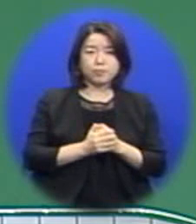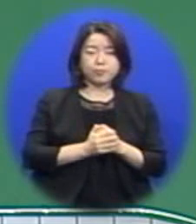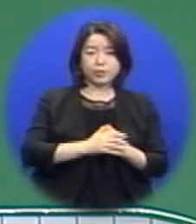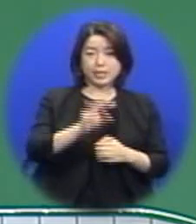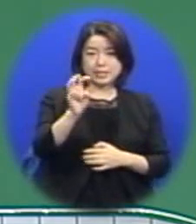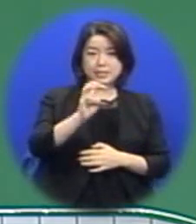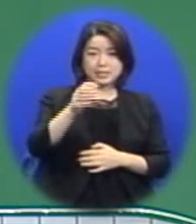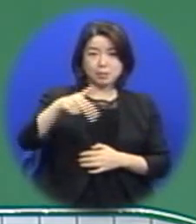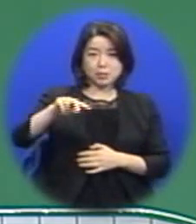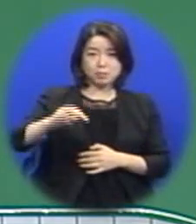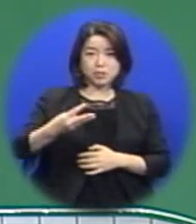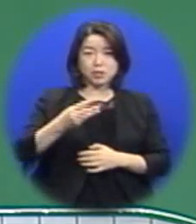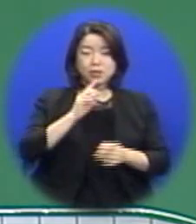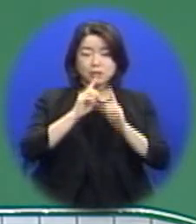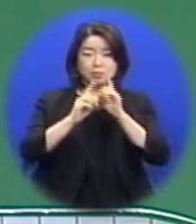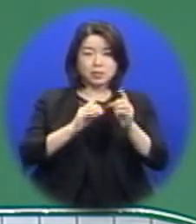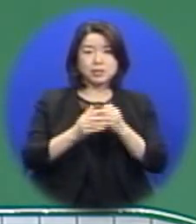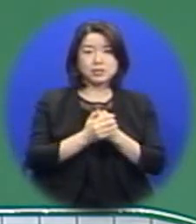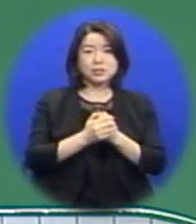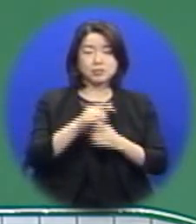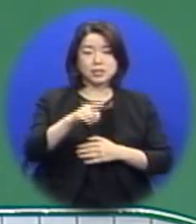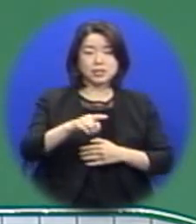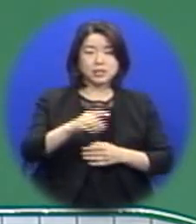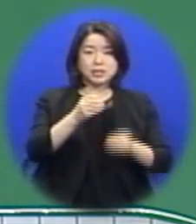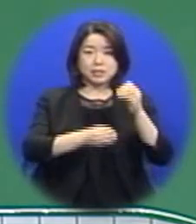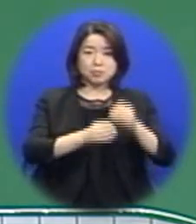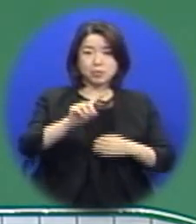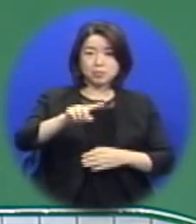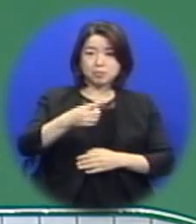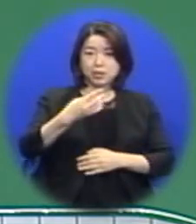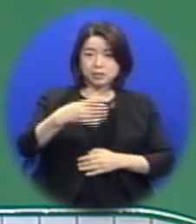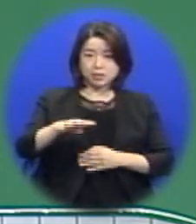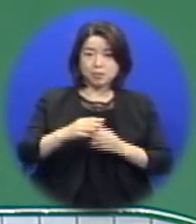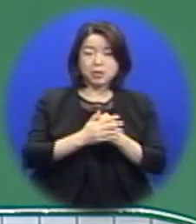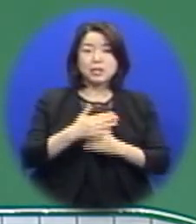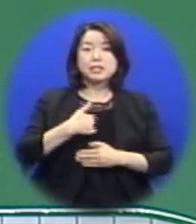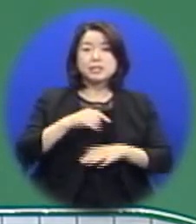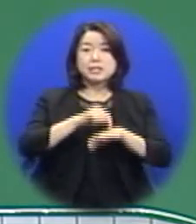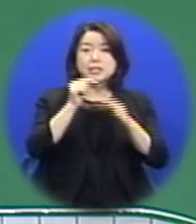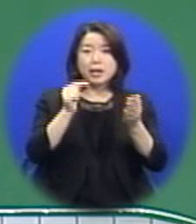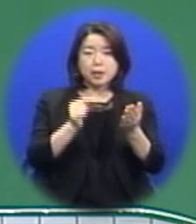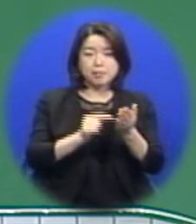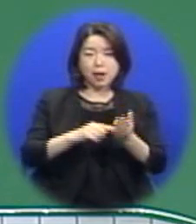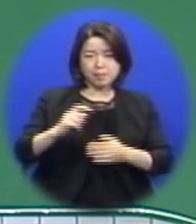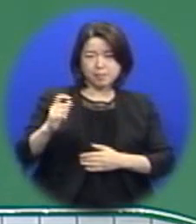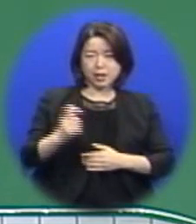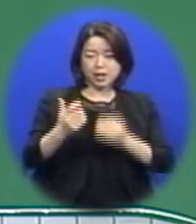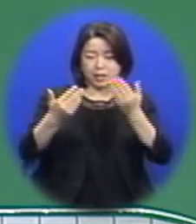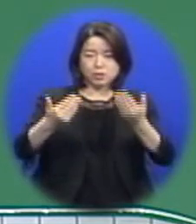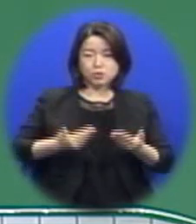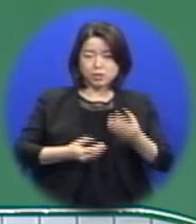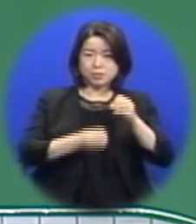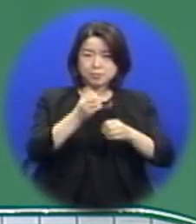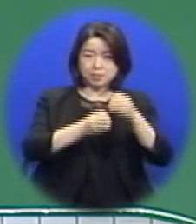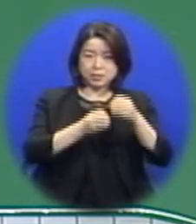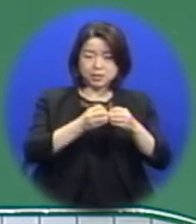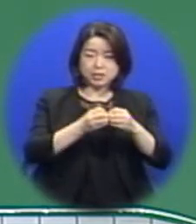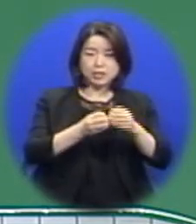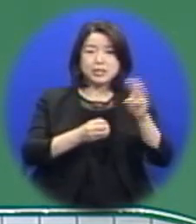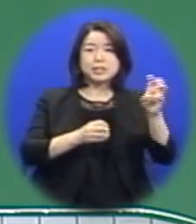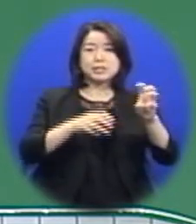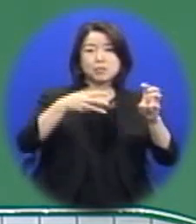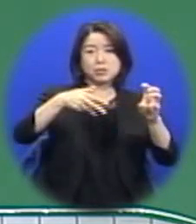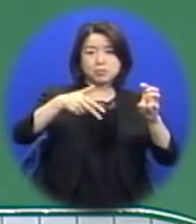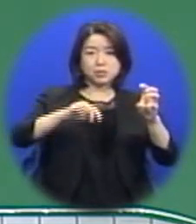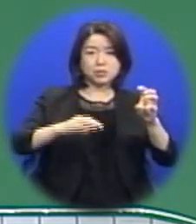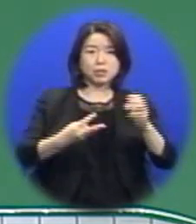30절 말씀, 저는 이 시편 104편에서 가장 제 마음에 하나님이 강하게 주신 메시지가 30절입니다.